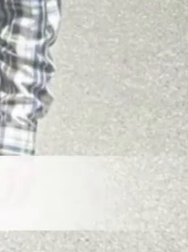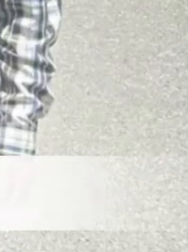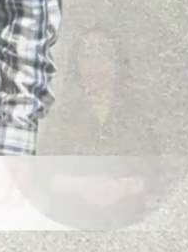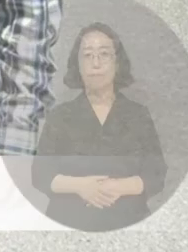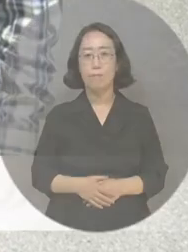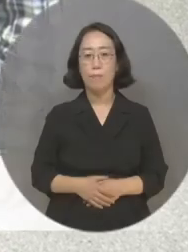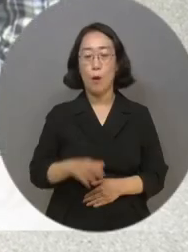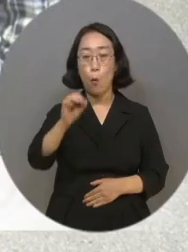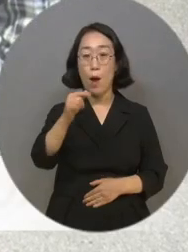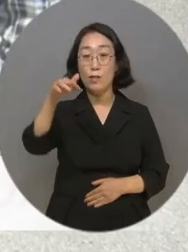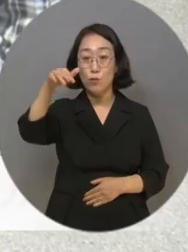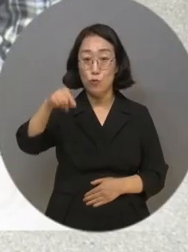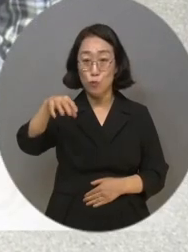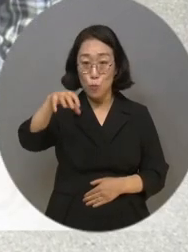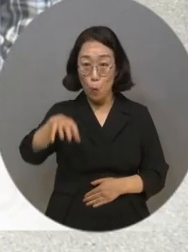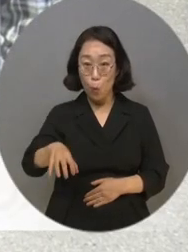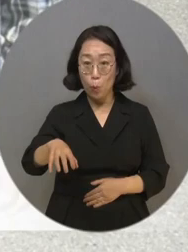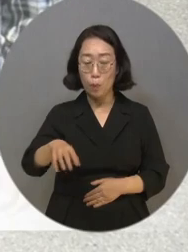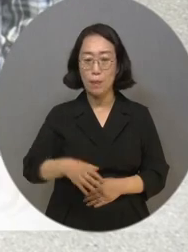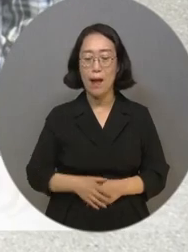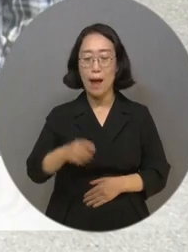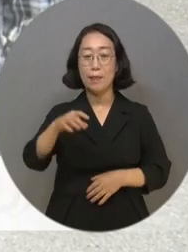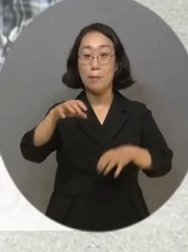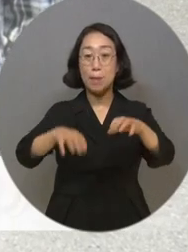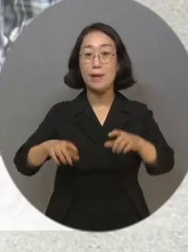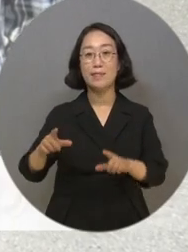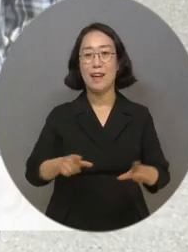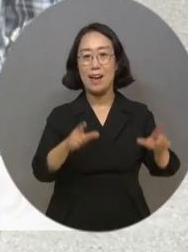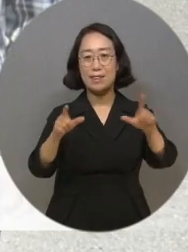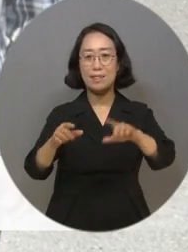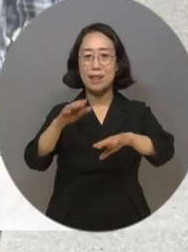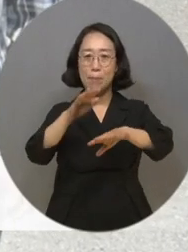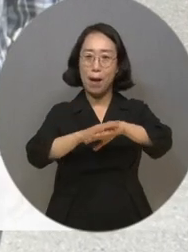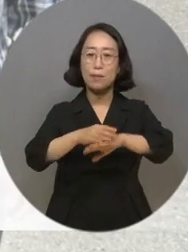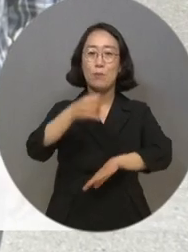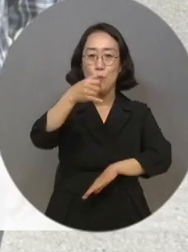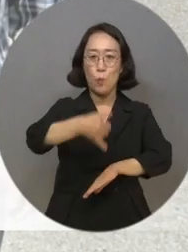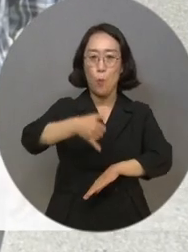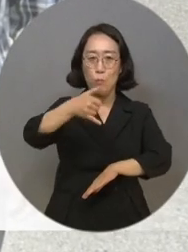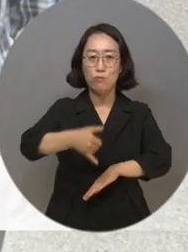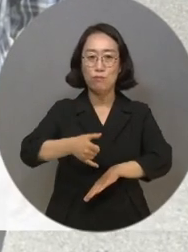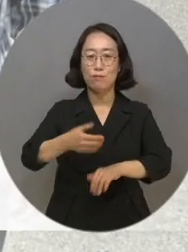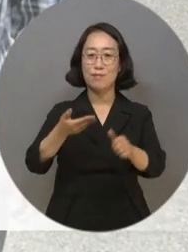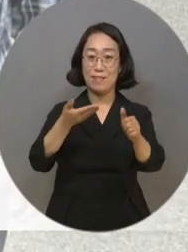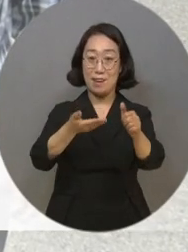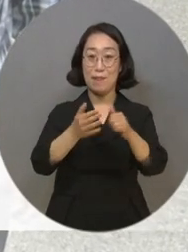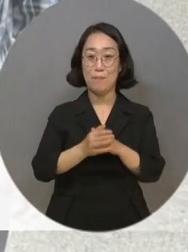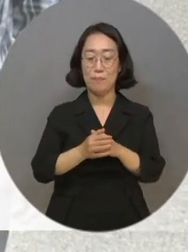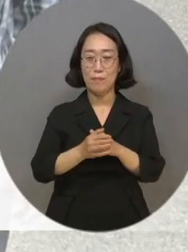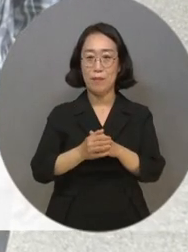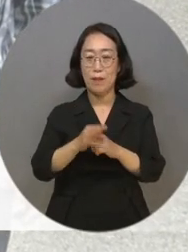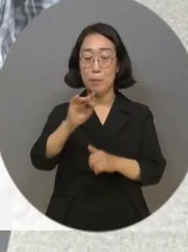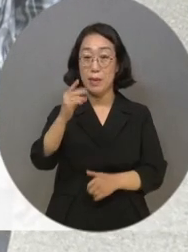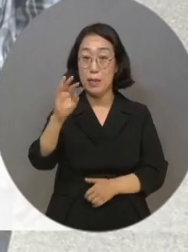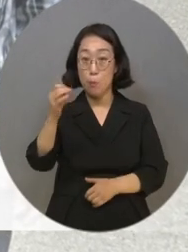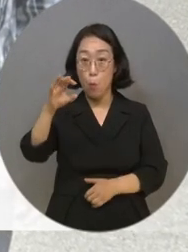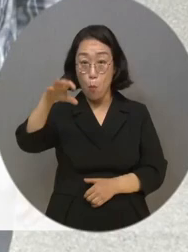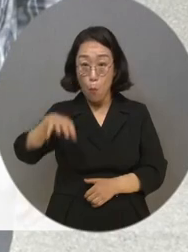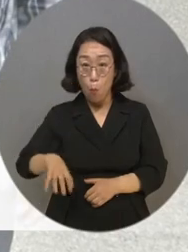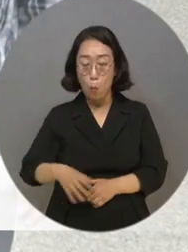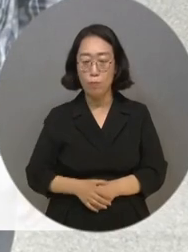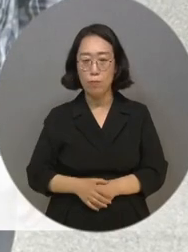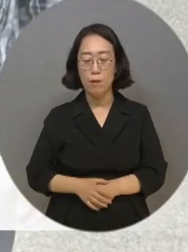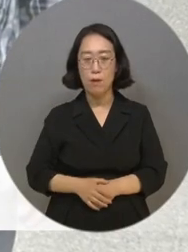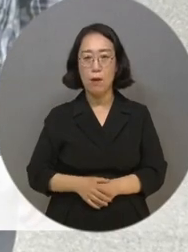전북 완주군 비봉면 한 마을에 사는 농부 박승희님 최근 비봉면에 경로당을 돌며